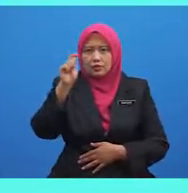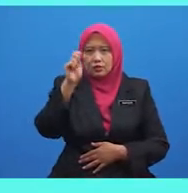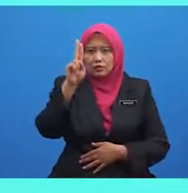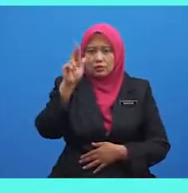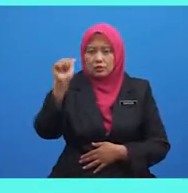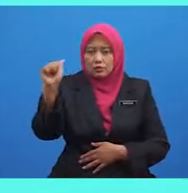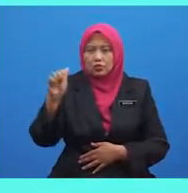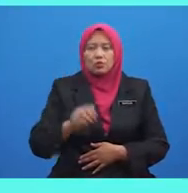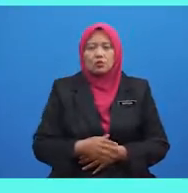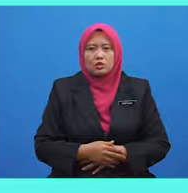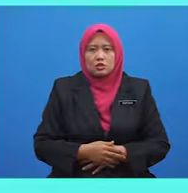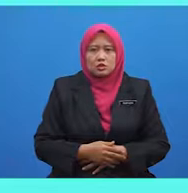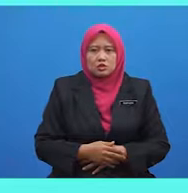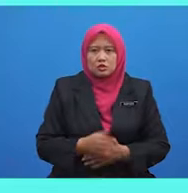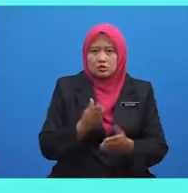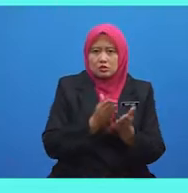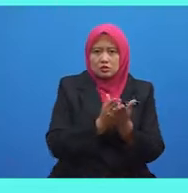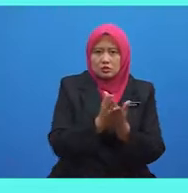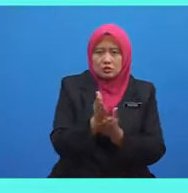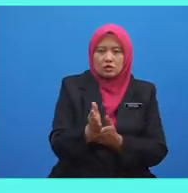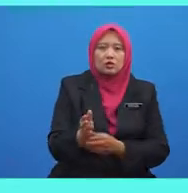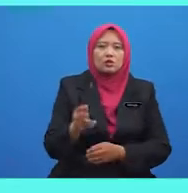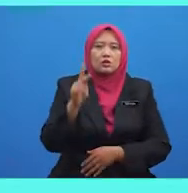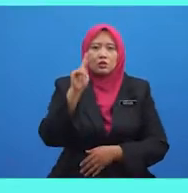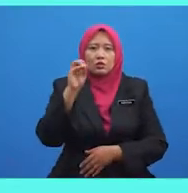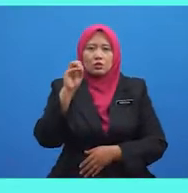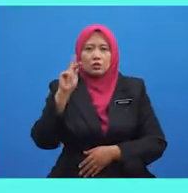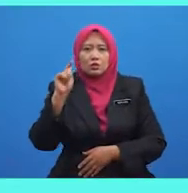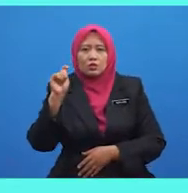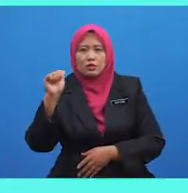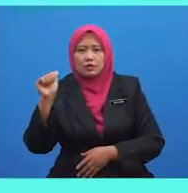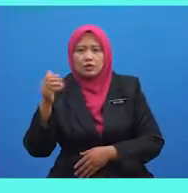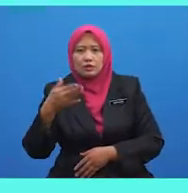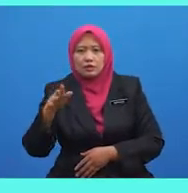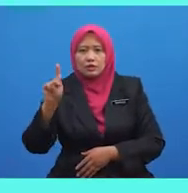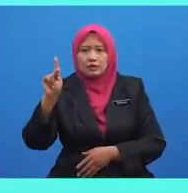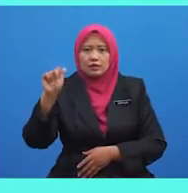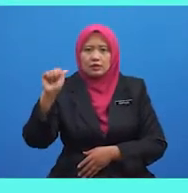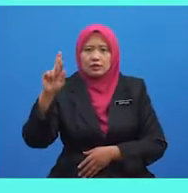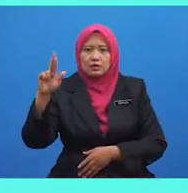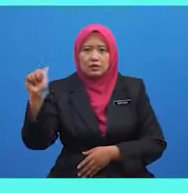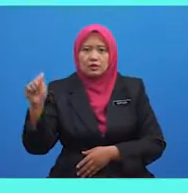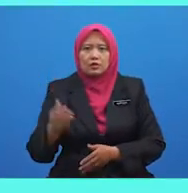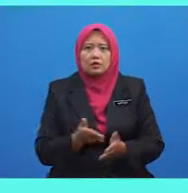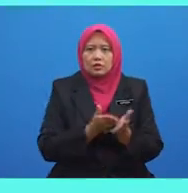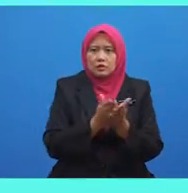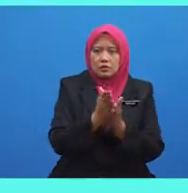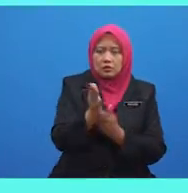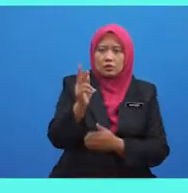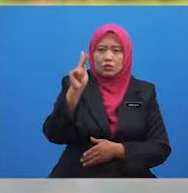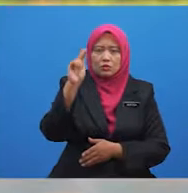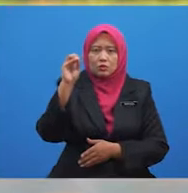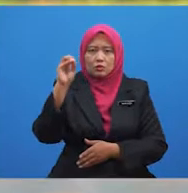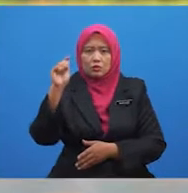di Pekan Tua, seterusnya di Kota Kara, Kota Sayong di Sayong Pinang dan Kota Batu di Johor